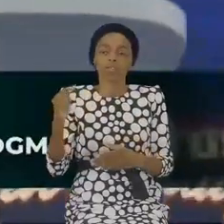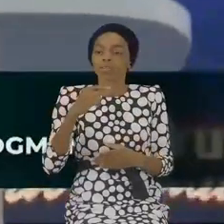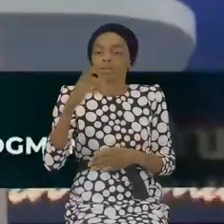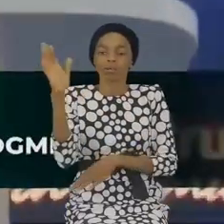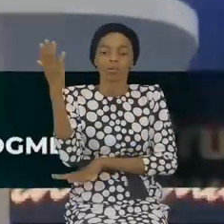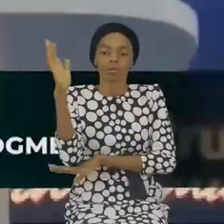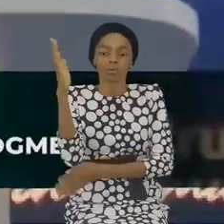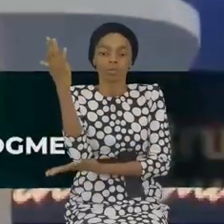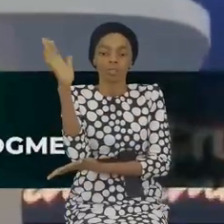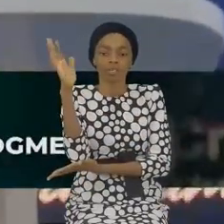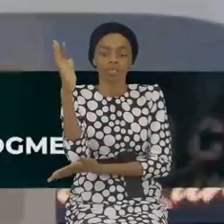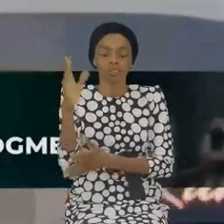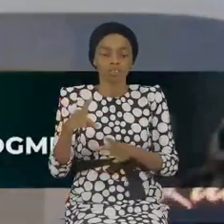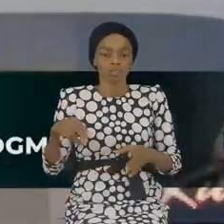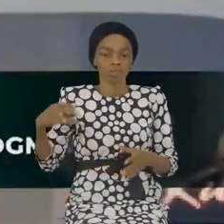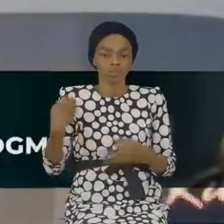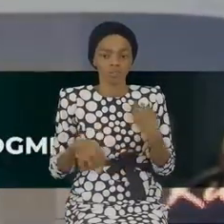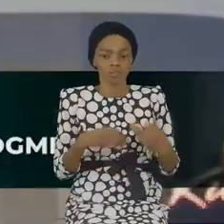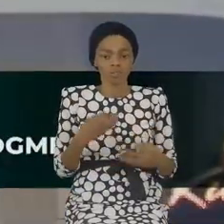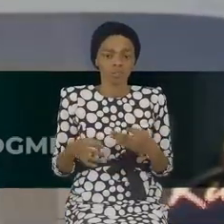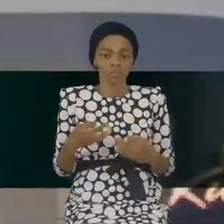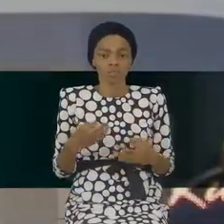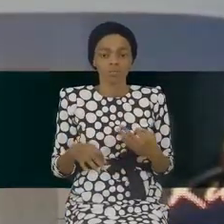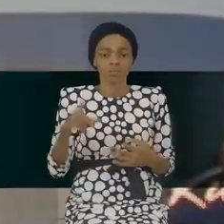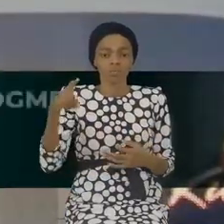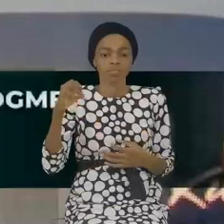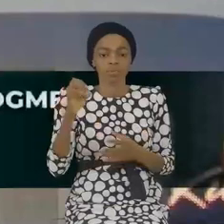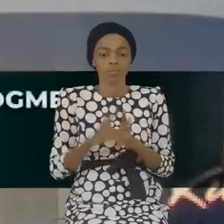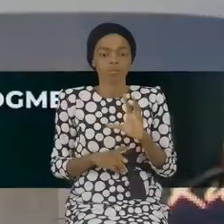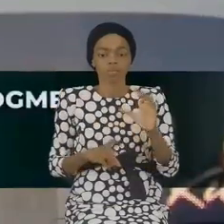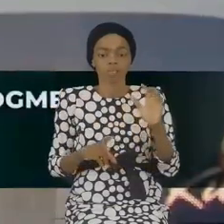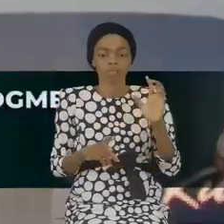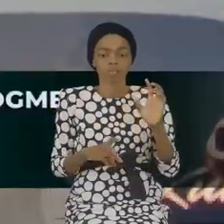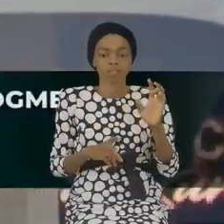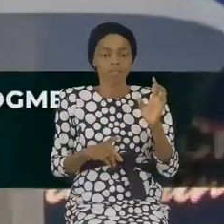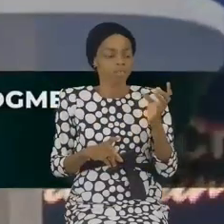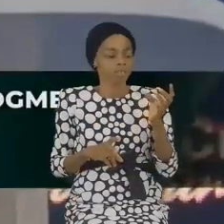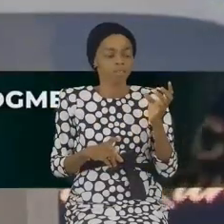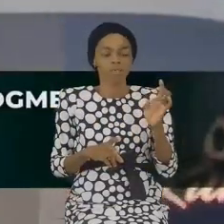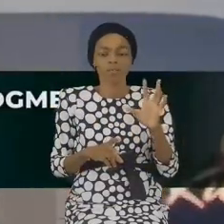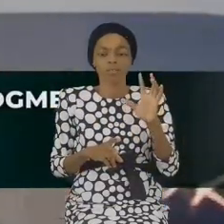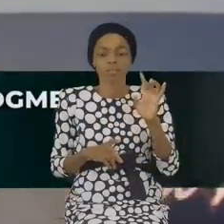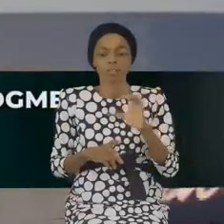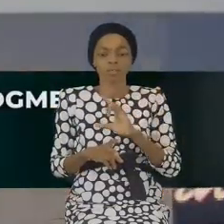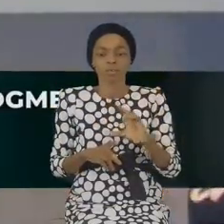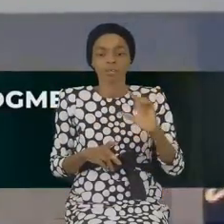Psaume 78, verset 17. Psaume 78,